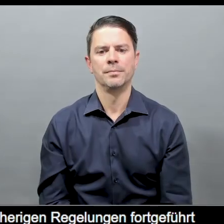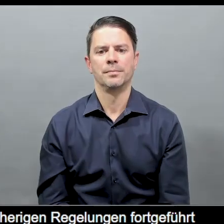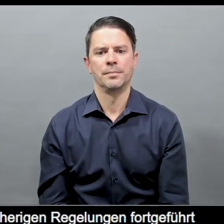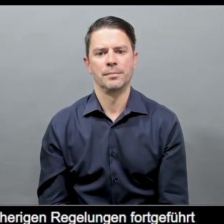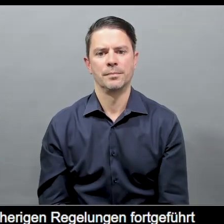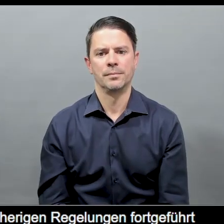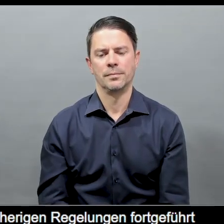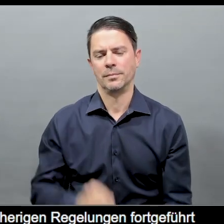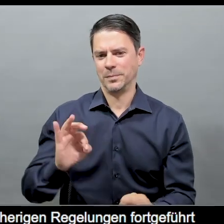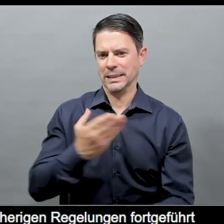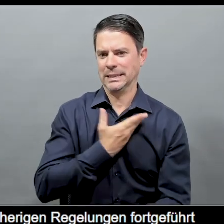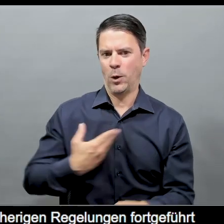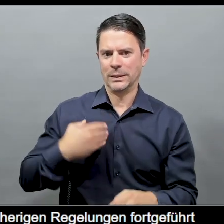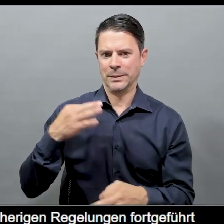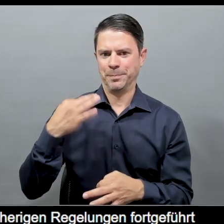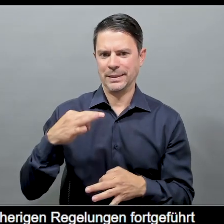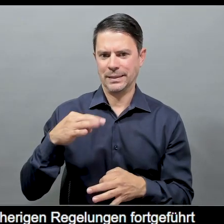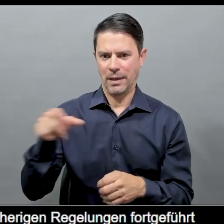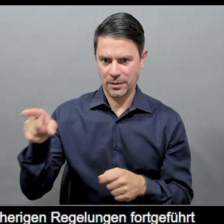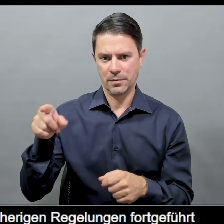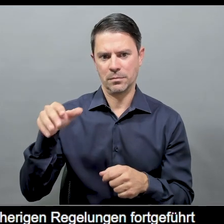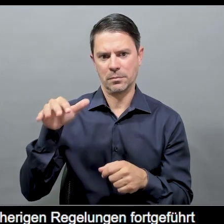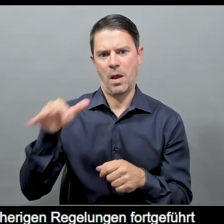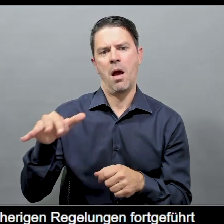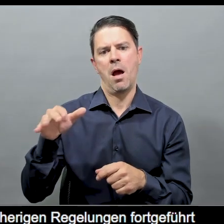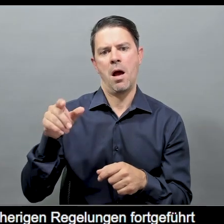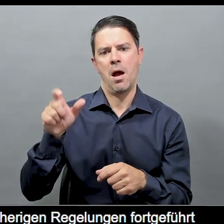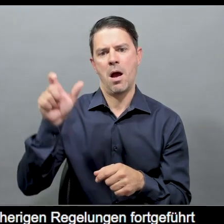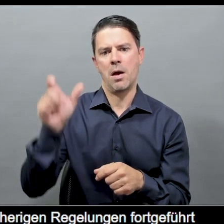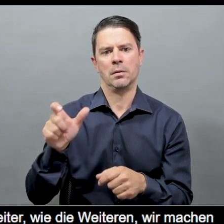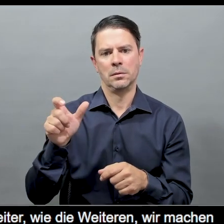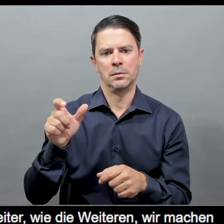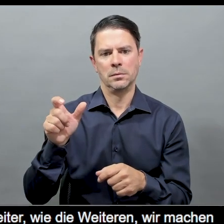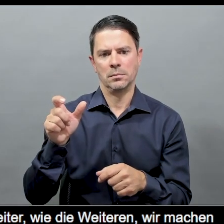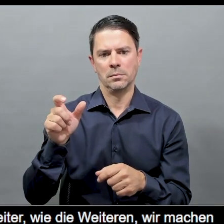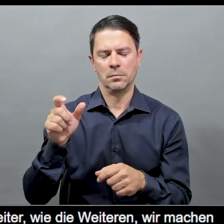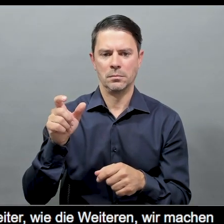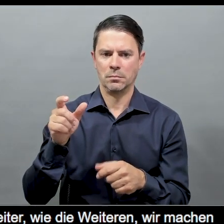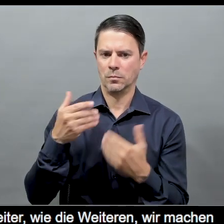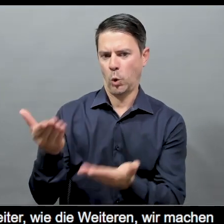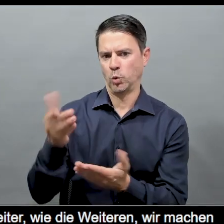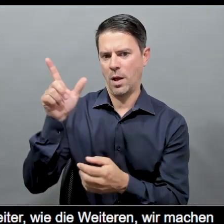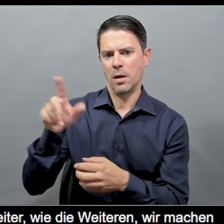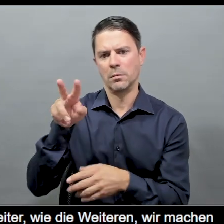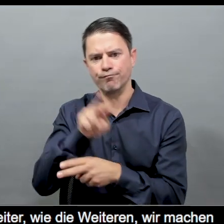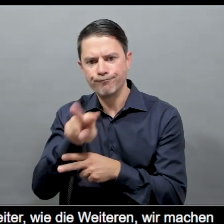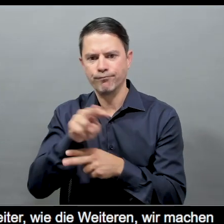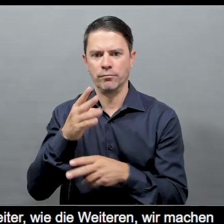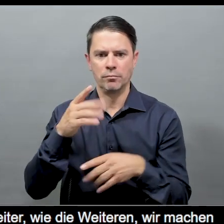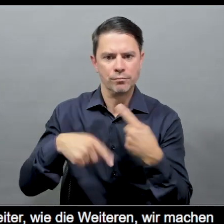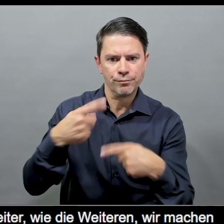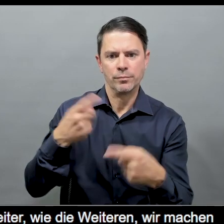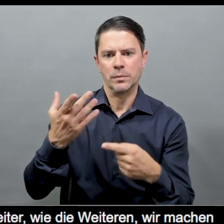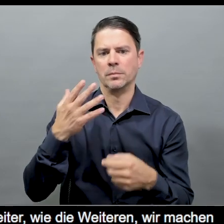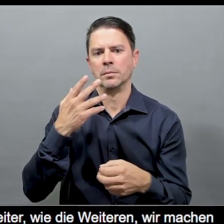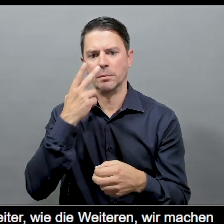im Blick hat. Und dazu wird das LGL, also das Landesamt, entsprechend ein Abwassermonitoring